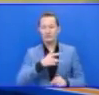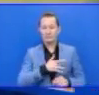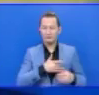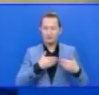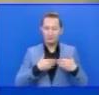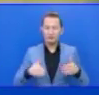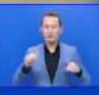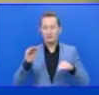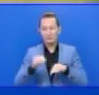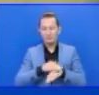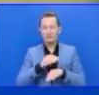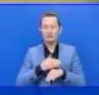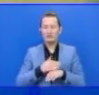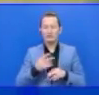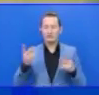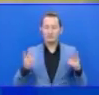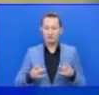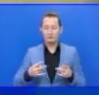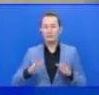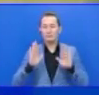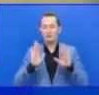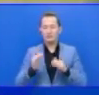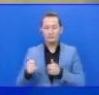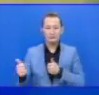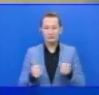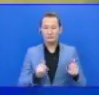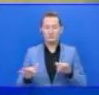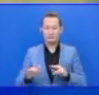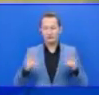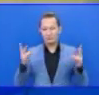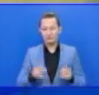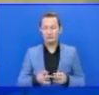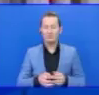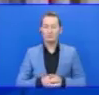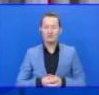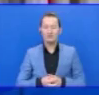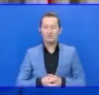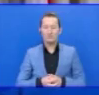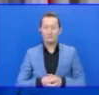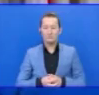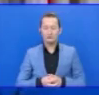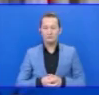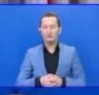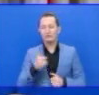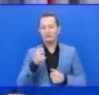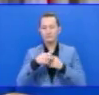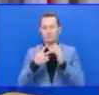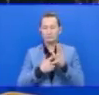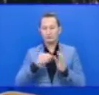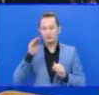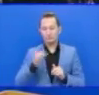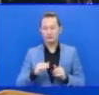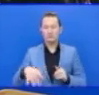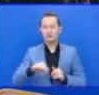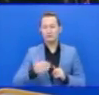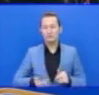болсын, пейілдері кең болсын, тек қана жақсылықта өмір сүруге Алла нәсіп етсін. 118 мыңнан астам